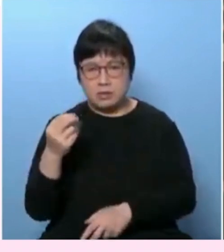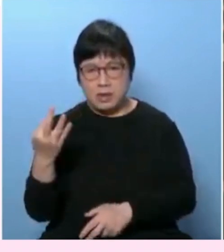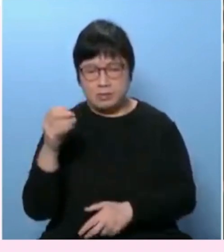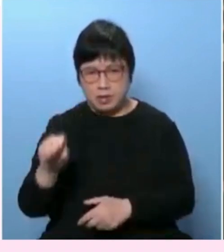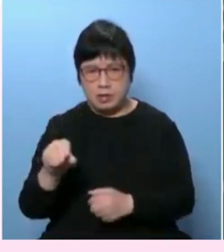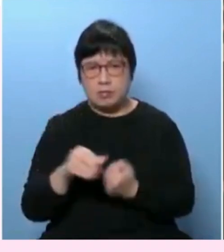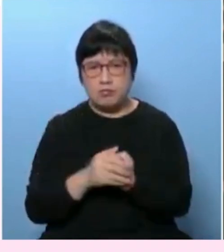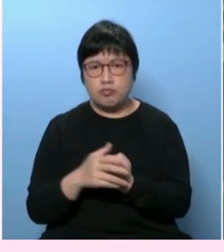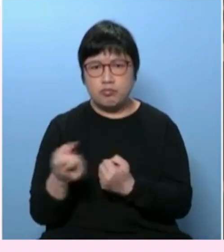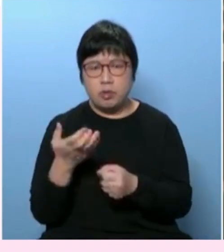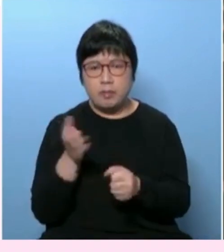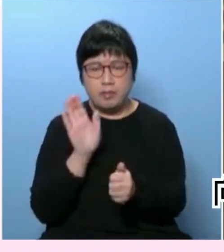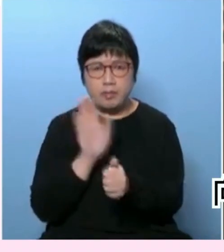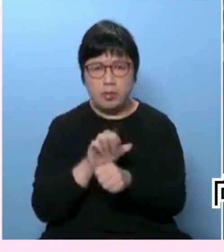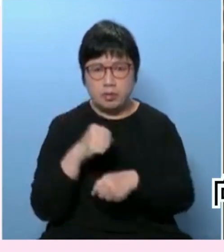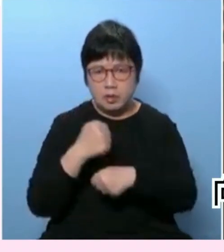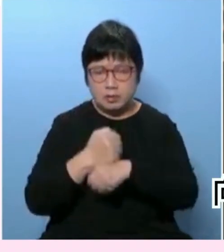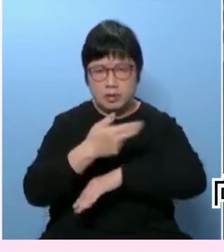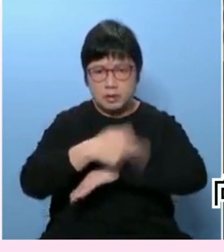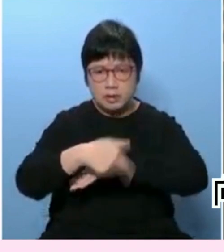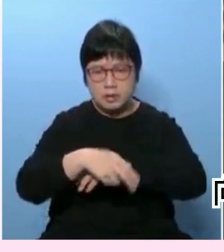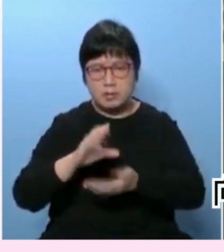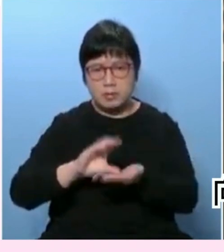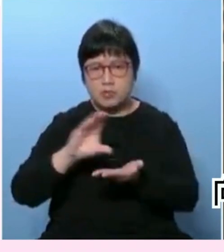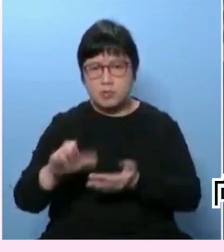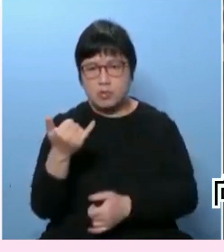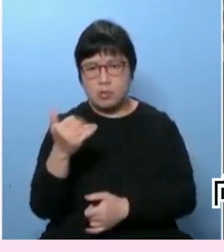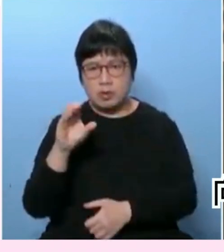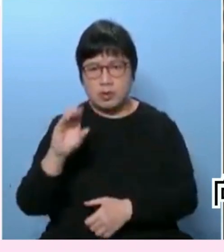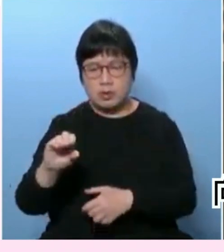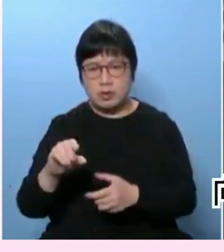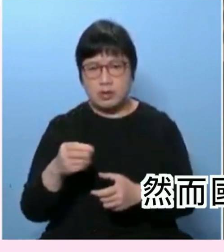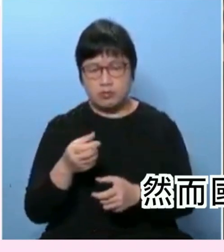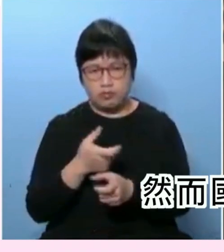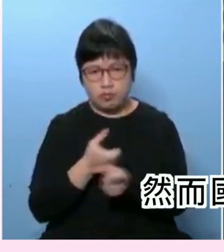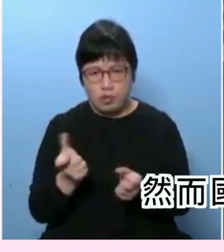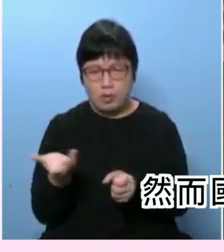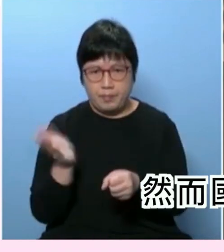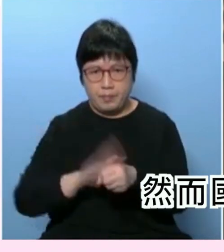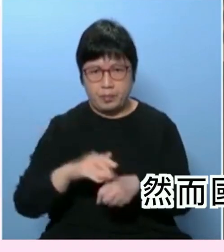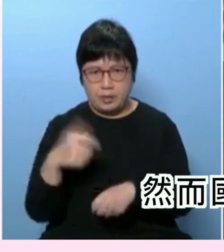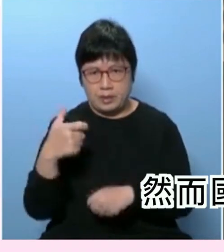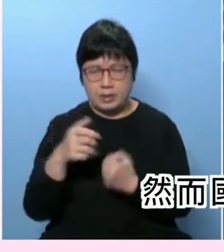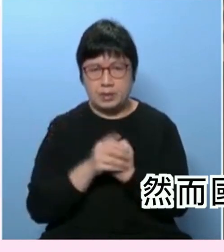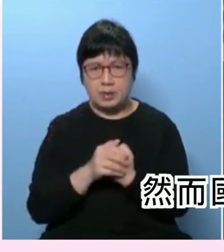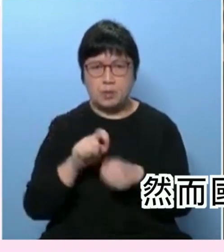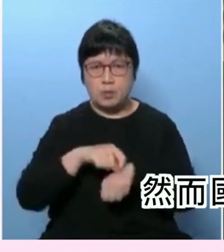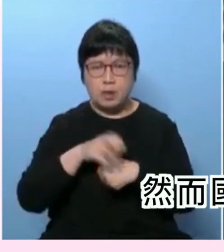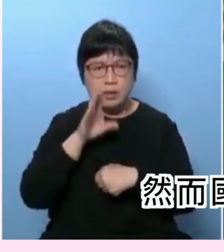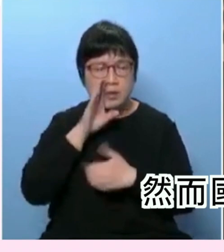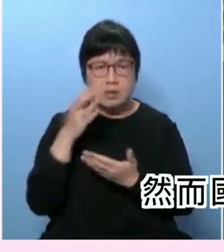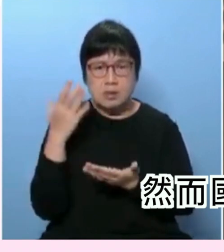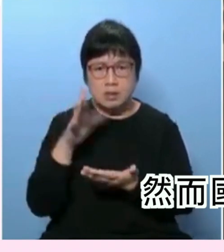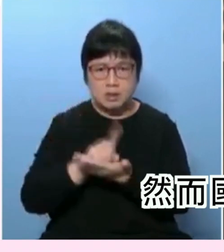其後咧又喺保就業計劃下咧向其發放約6億元嘅工資補貼。而咧國泰去年咧仍錄得